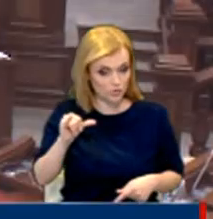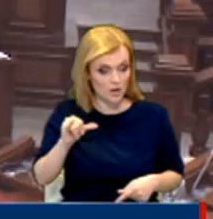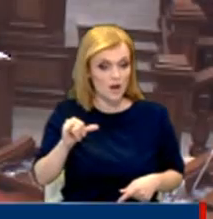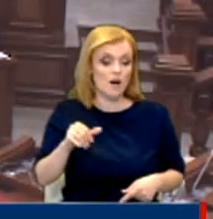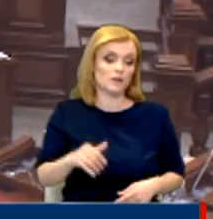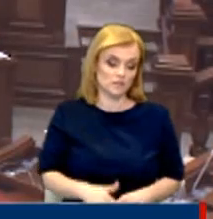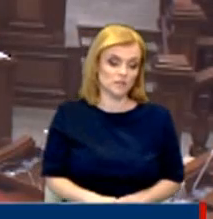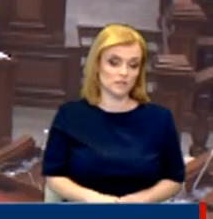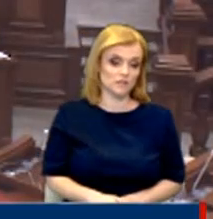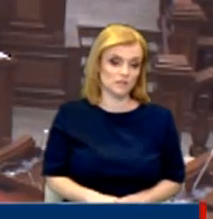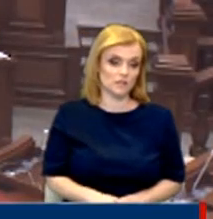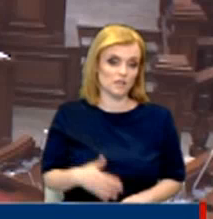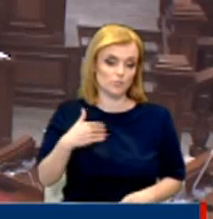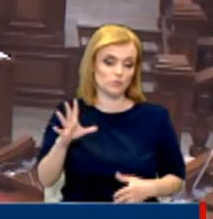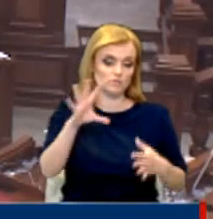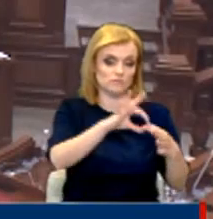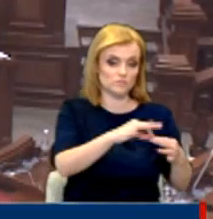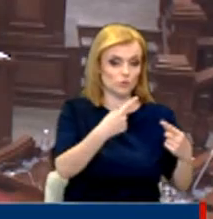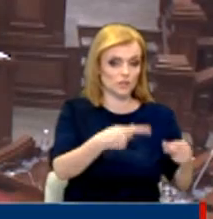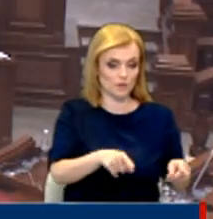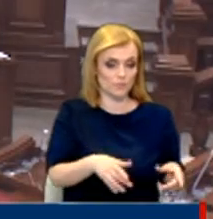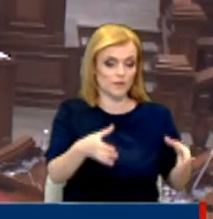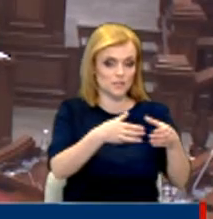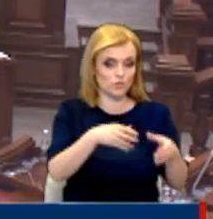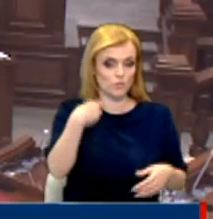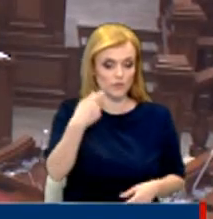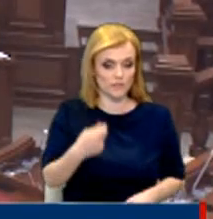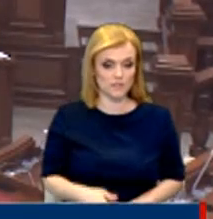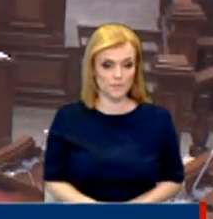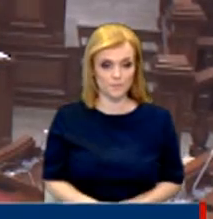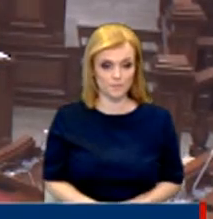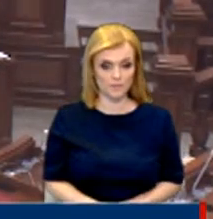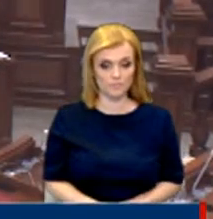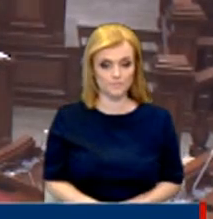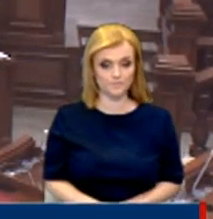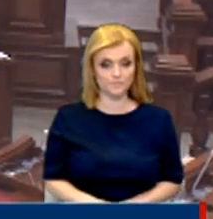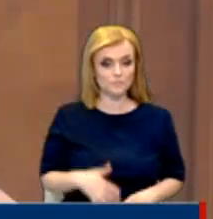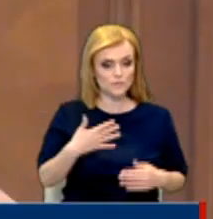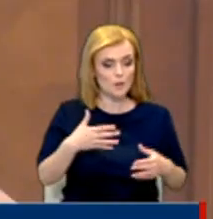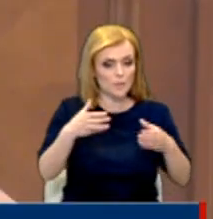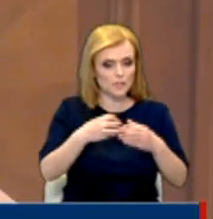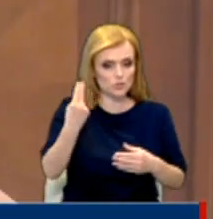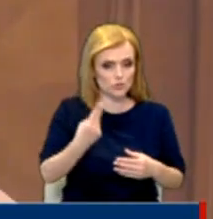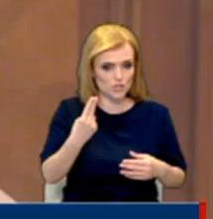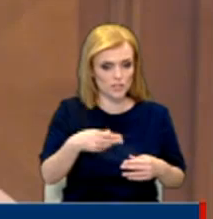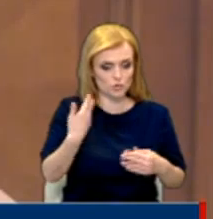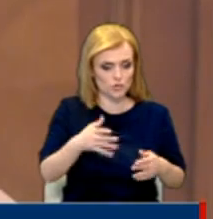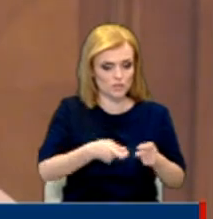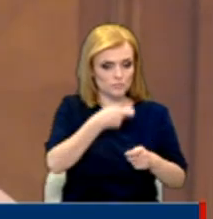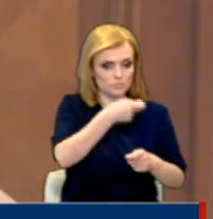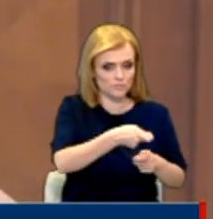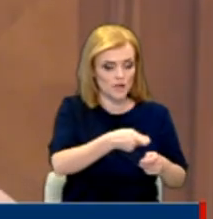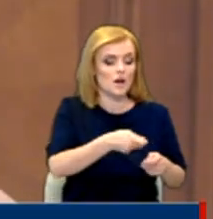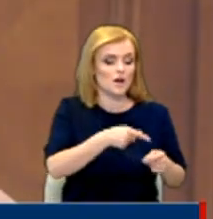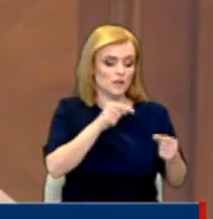acum. Fracțiunea PSRM din Parlament a depus o moțiune de cenzură împotriva guvernului Sandu după ce executivul și-a